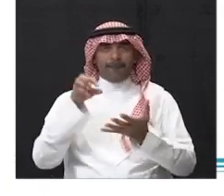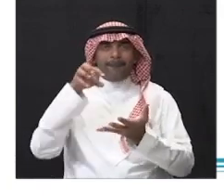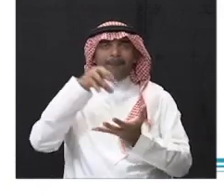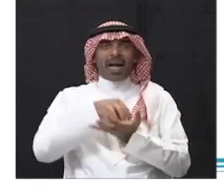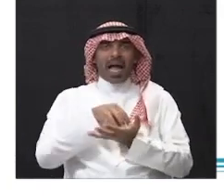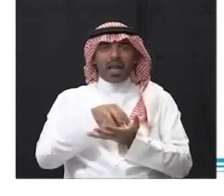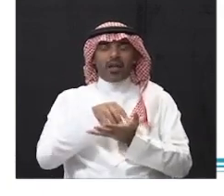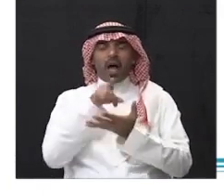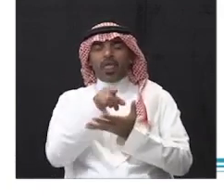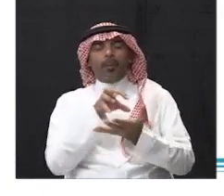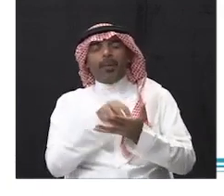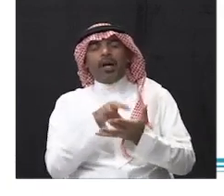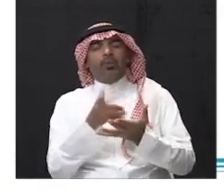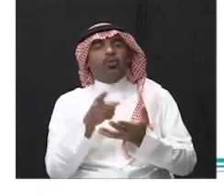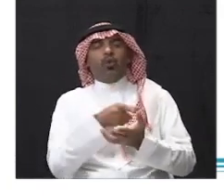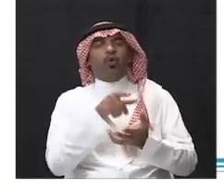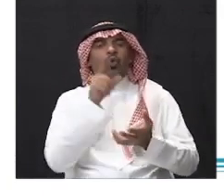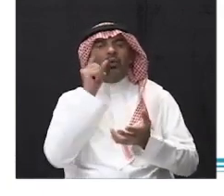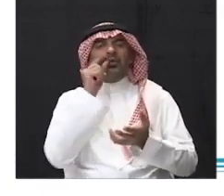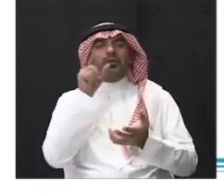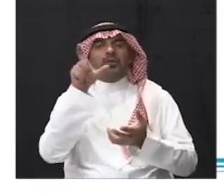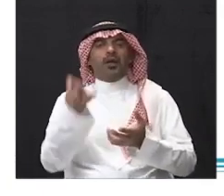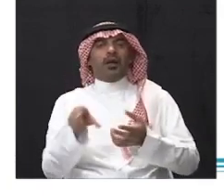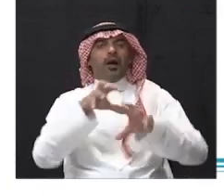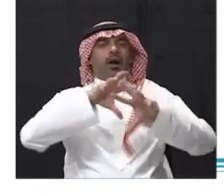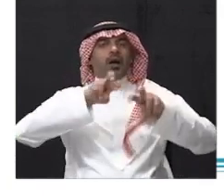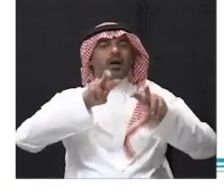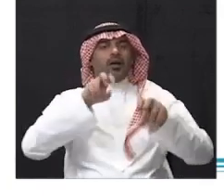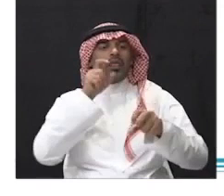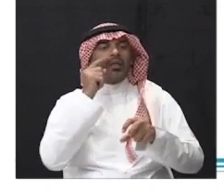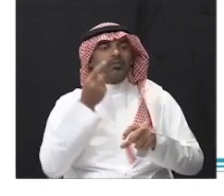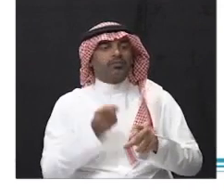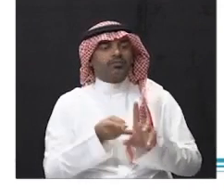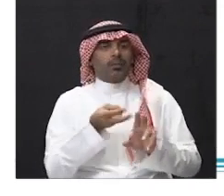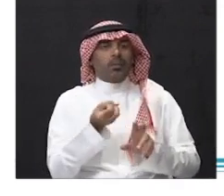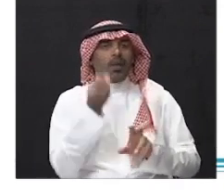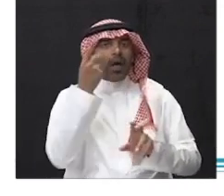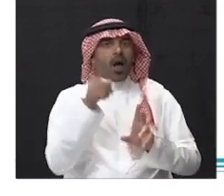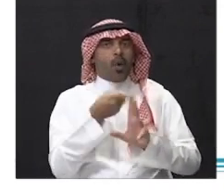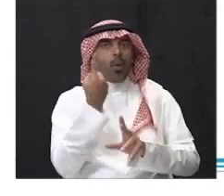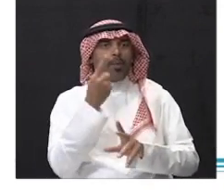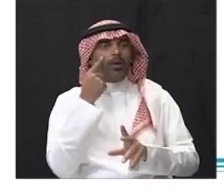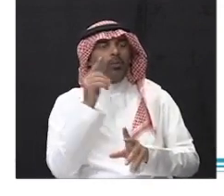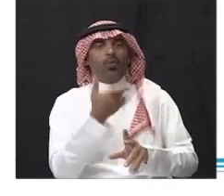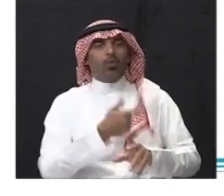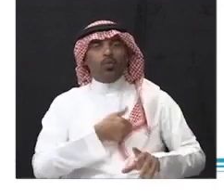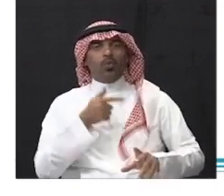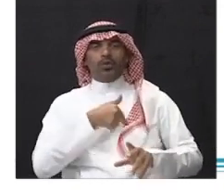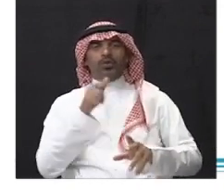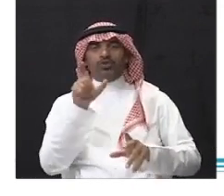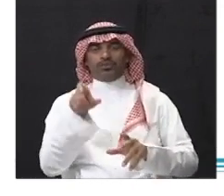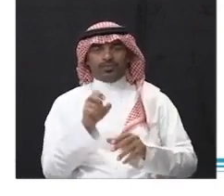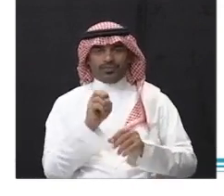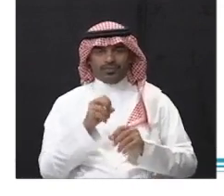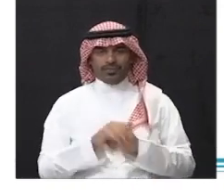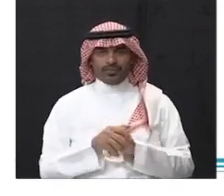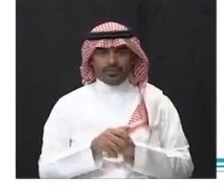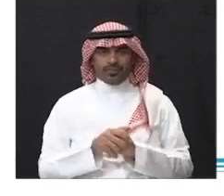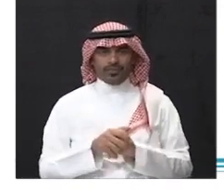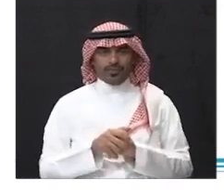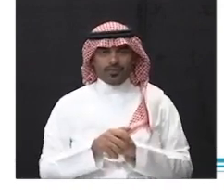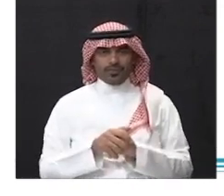كولومبوس، فاسكو دا جاما، جيمس كوك. ولديكم الجدول، تضعين أو تضع